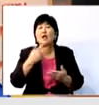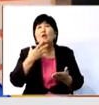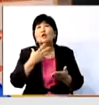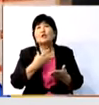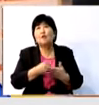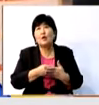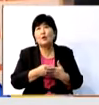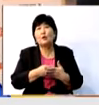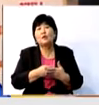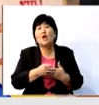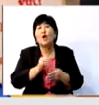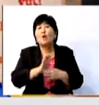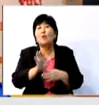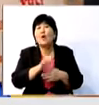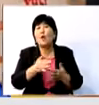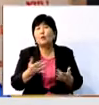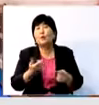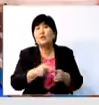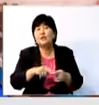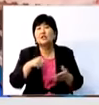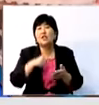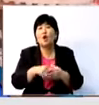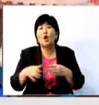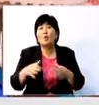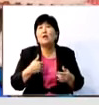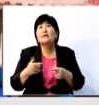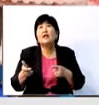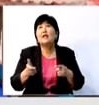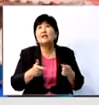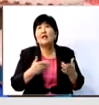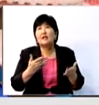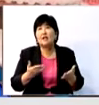свою продукцию. Из этого же муки мы изготавливаем